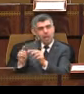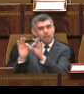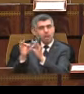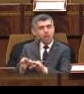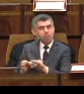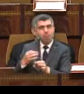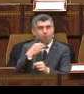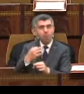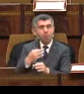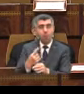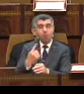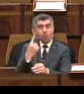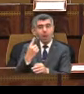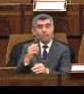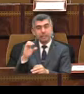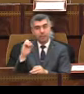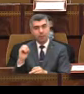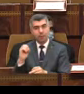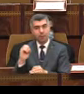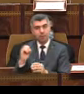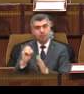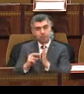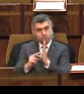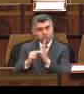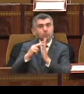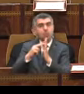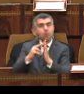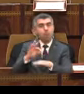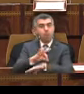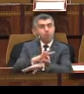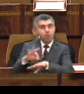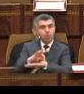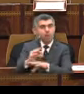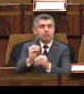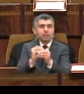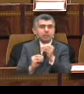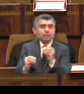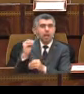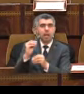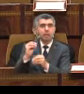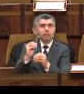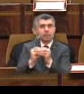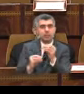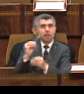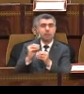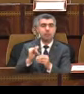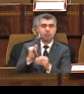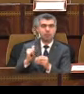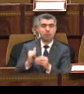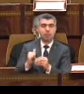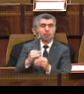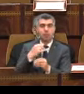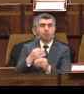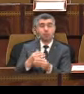ماشي ملي واحد يبدا من صفر وكيبدا يوظف كنقولوا له لا زيد، علاش ما وظفتيش؟ زيد وظف. ولكن واخا هكذاك